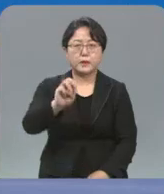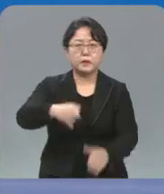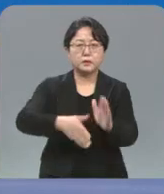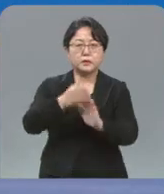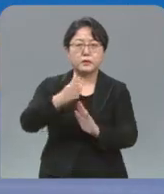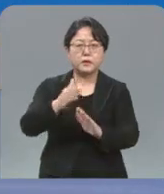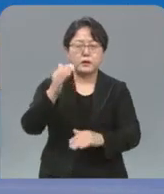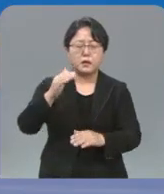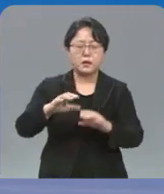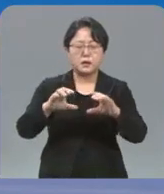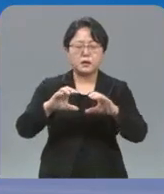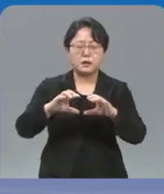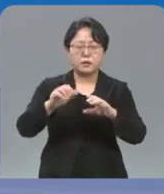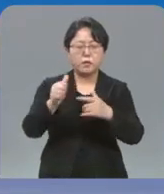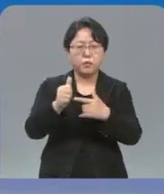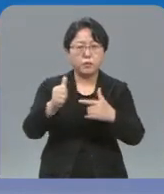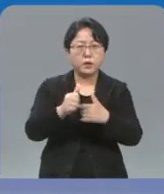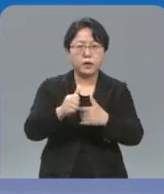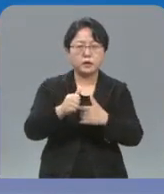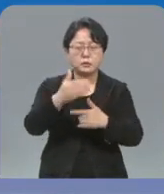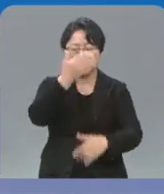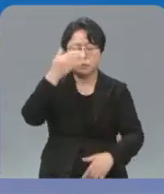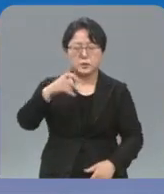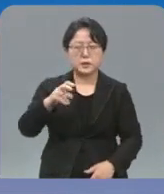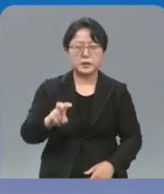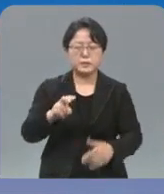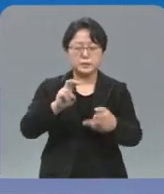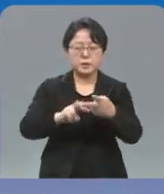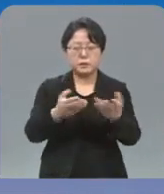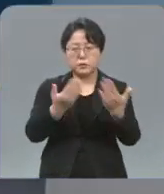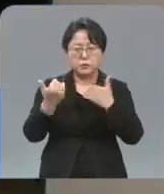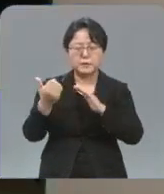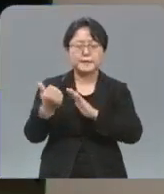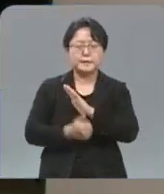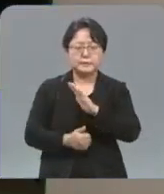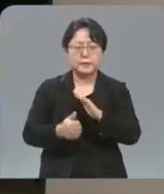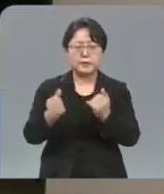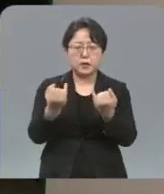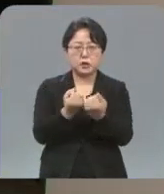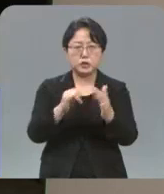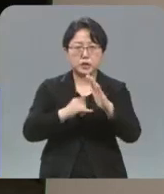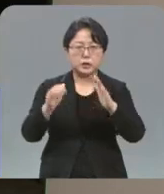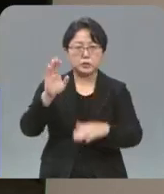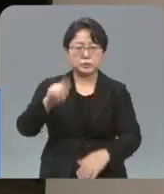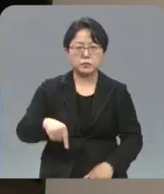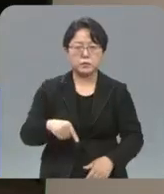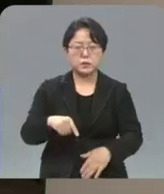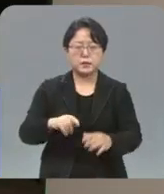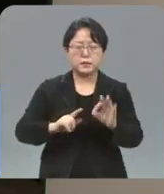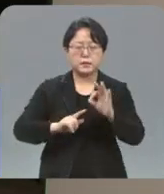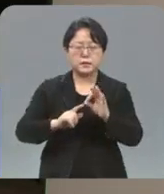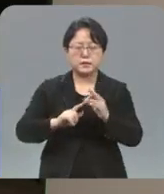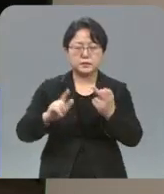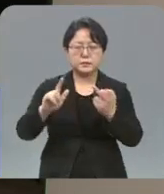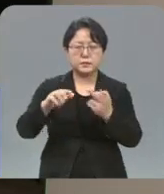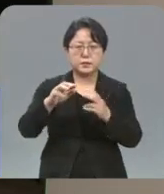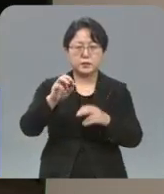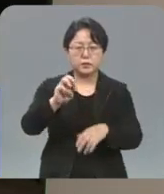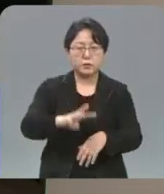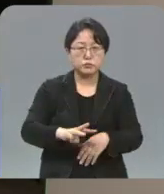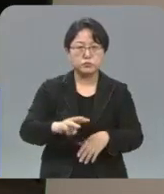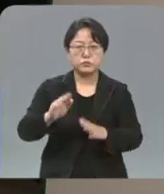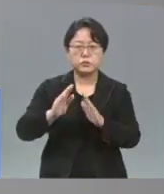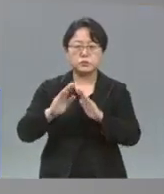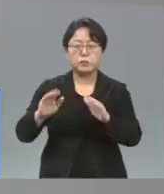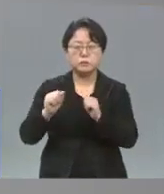광주시가 국립호남권 청소년 디딤센터 유치에 실패했습니다. 여성가족부는 지난 10일 광주시와 경쟁지자체인